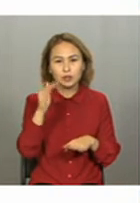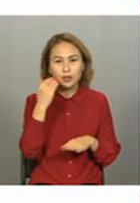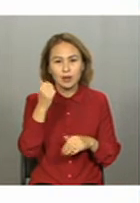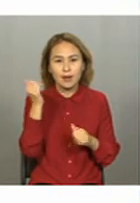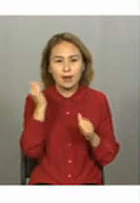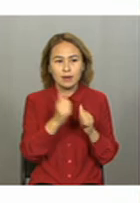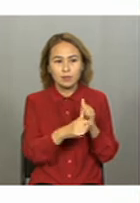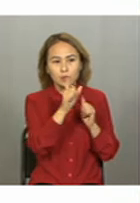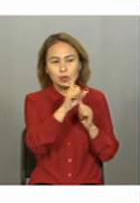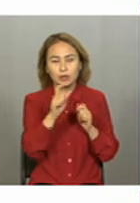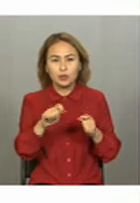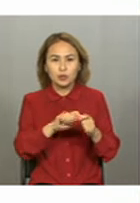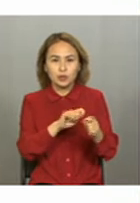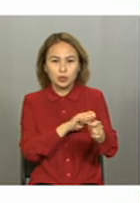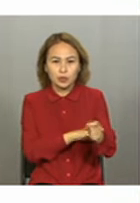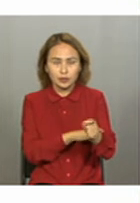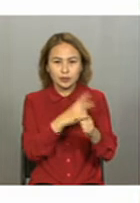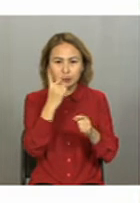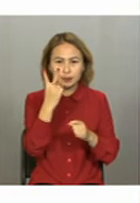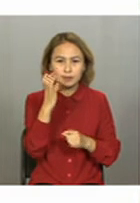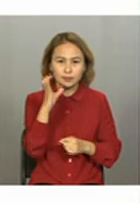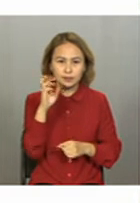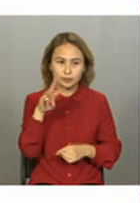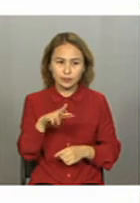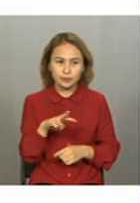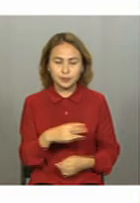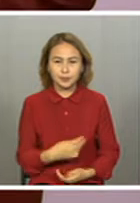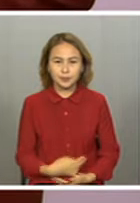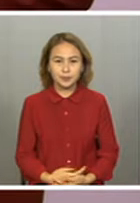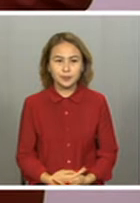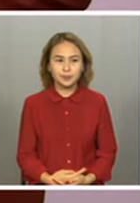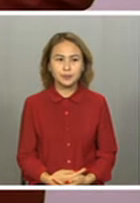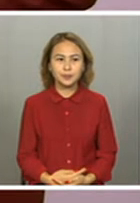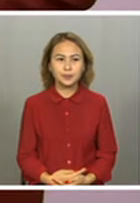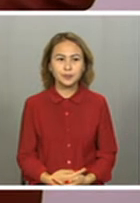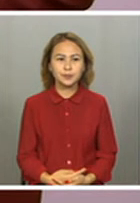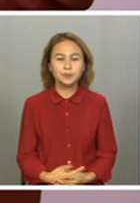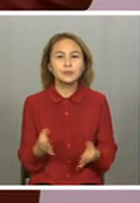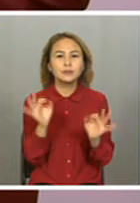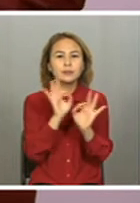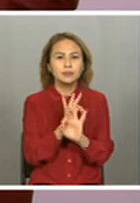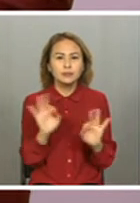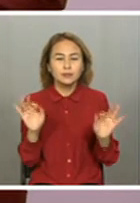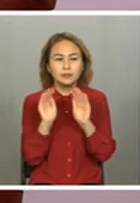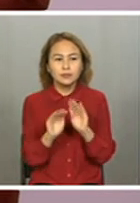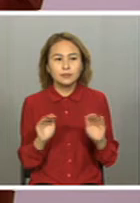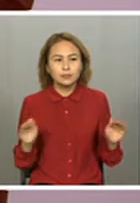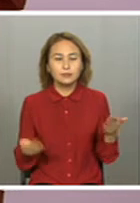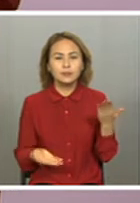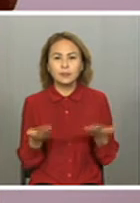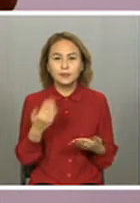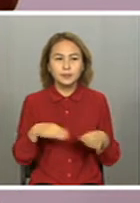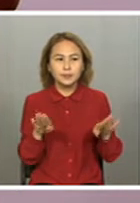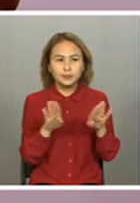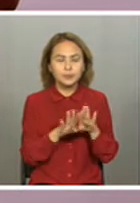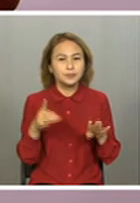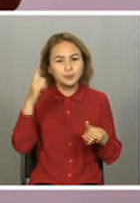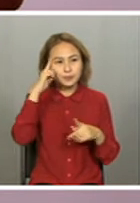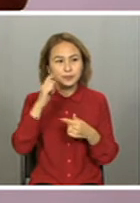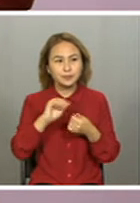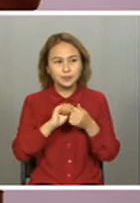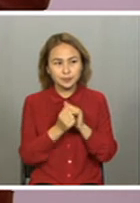бөлігінің ұзындығы 2 сантиметр екен. Жақсы балалар, олай болса, есте